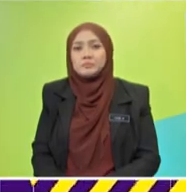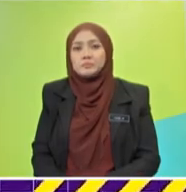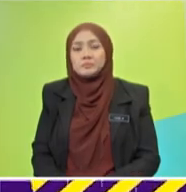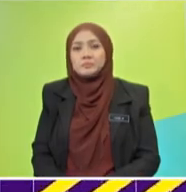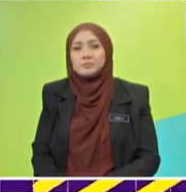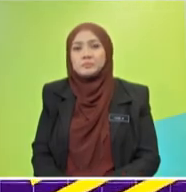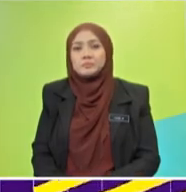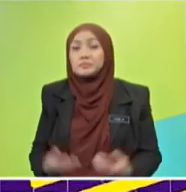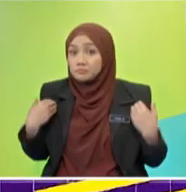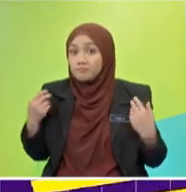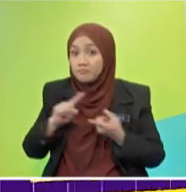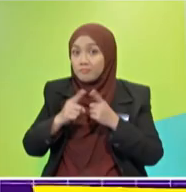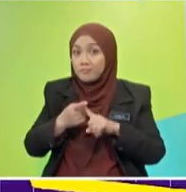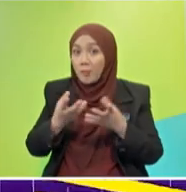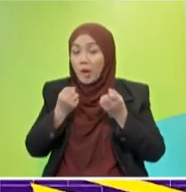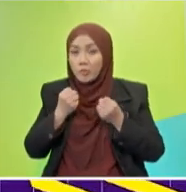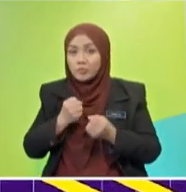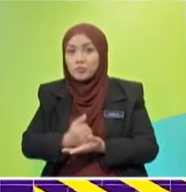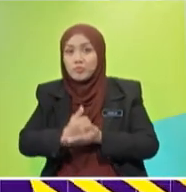ada kawannya tolong